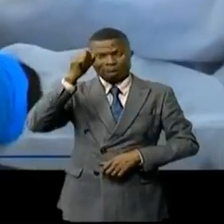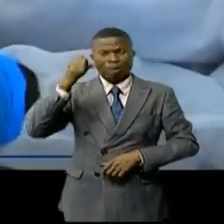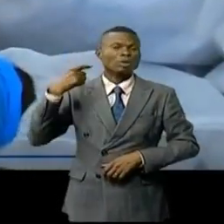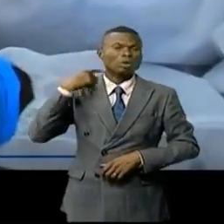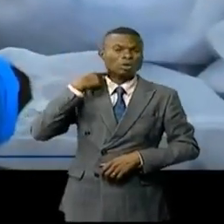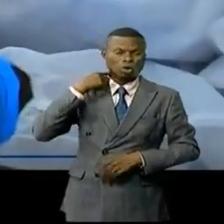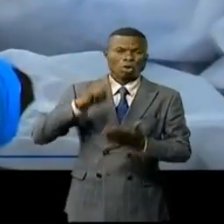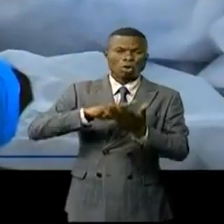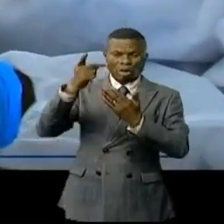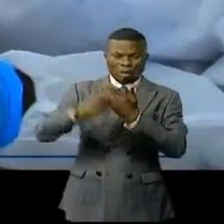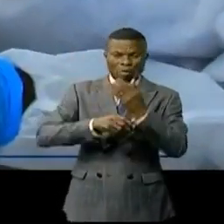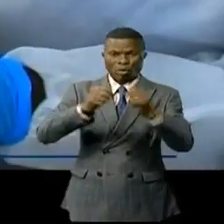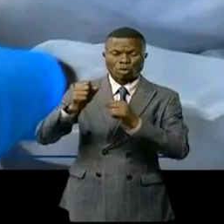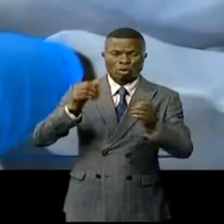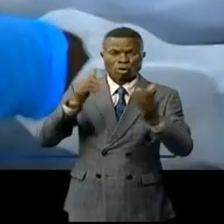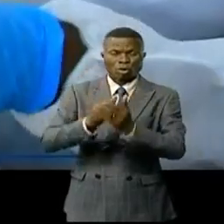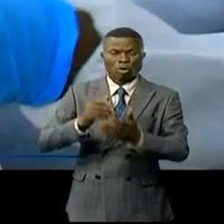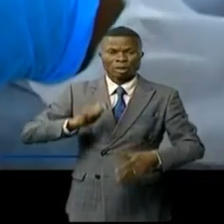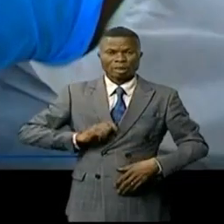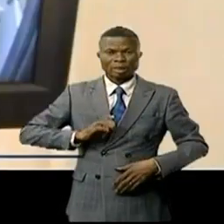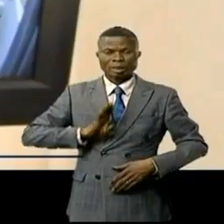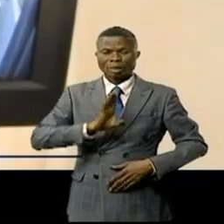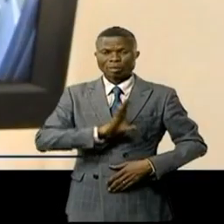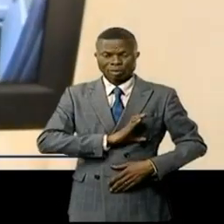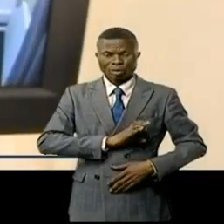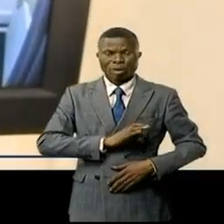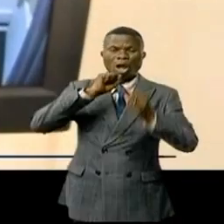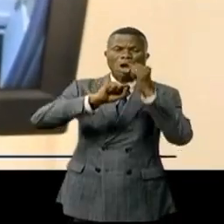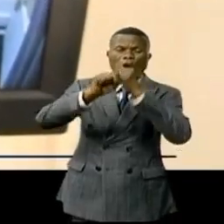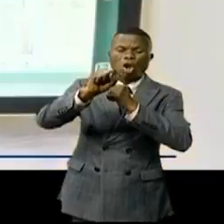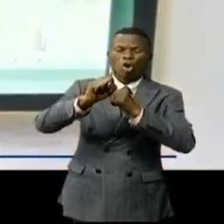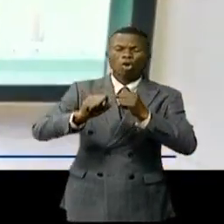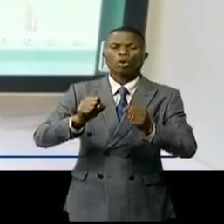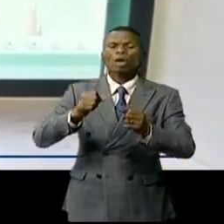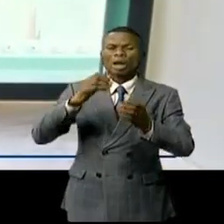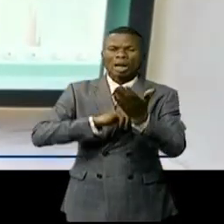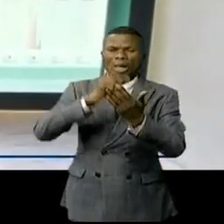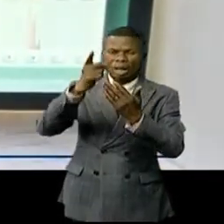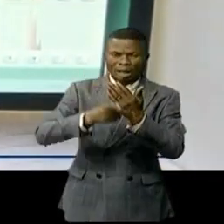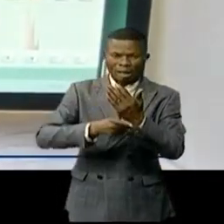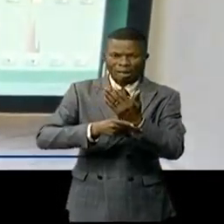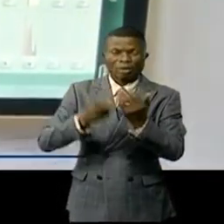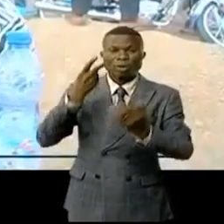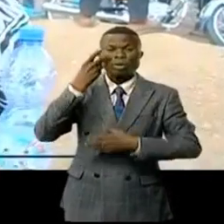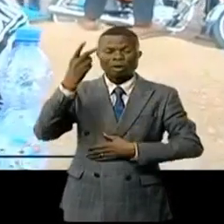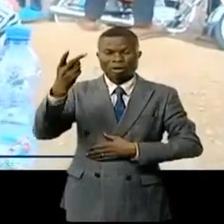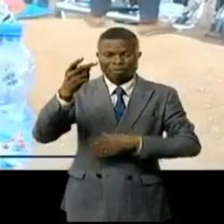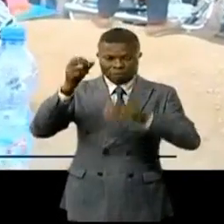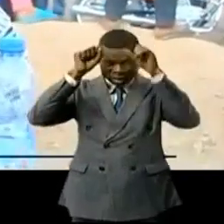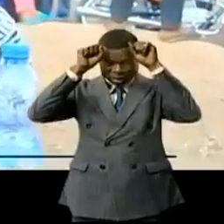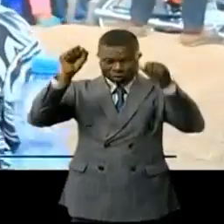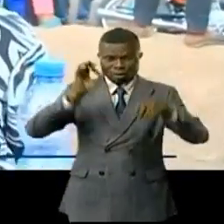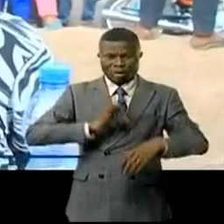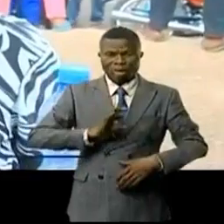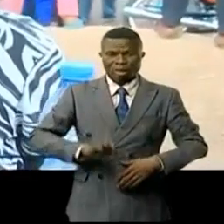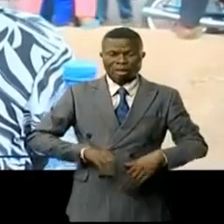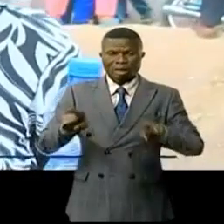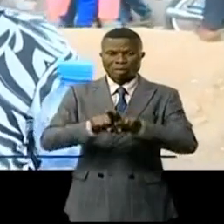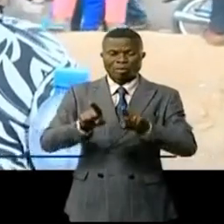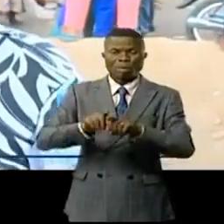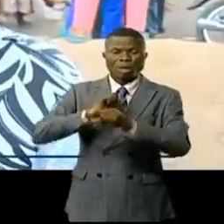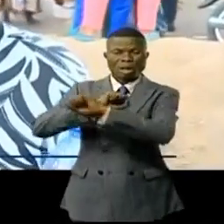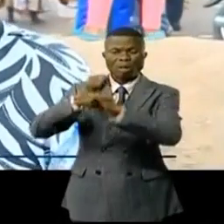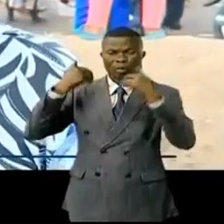programmes nationaux de lutte contre la tuberculose, la prison de campagne mobile s'inscrit dans la droite ligne de la vision du chef de l'État relative à la couverture